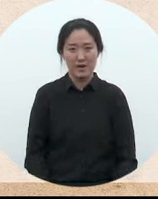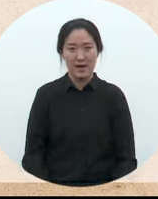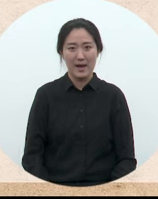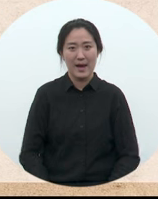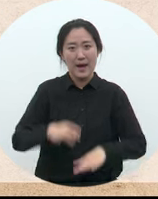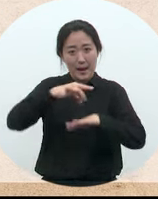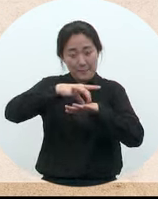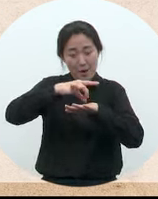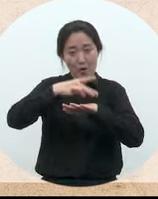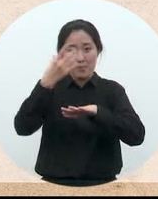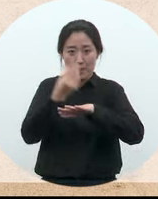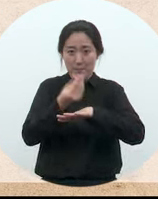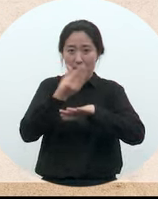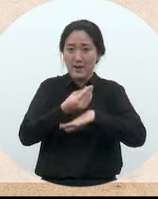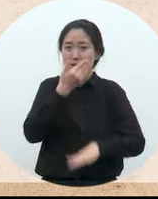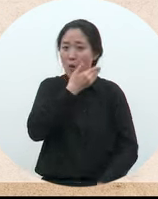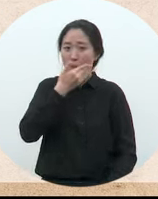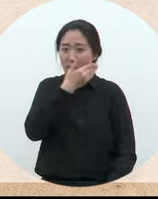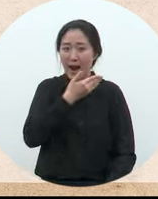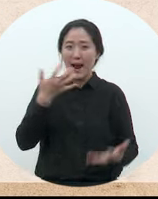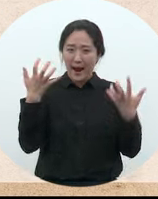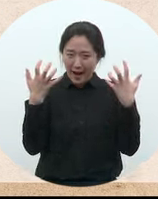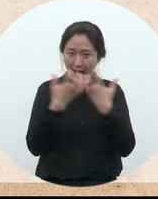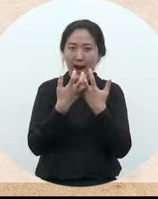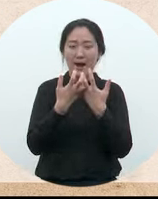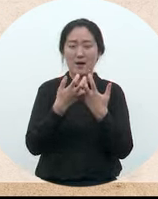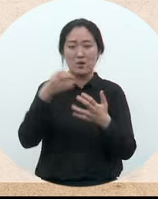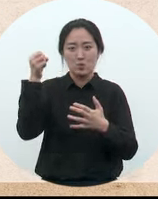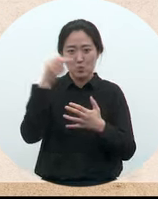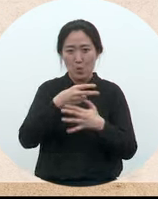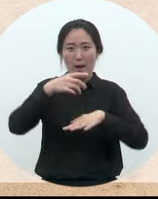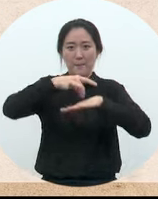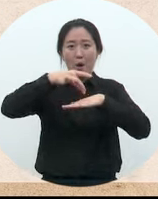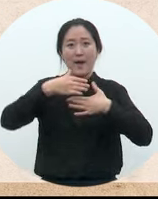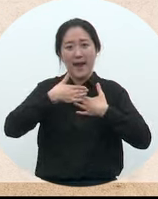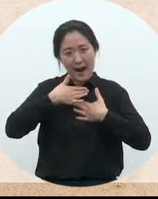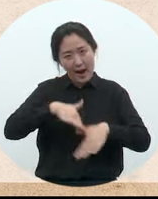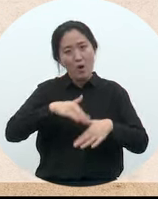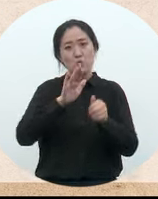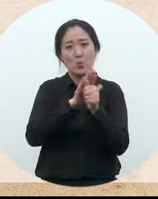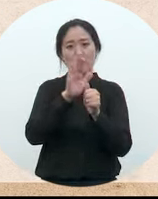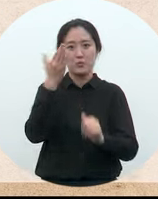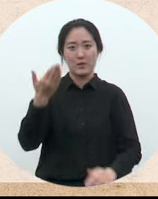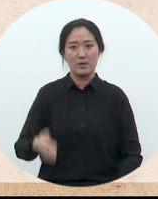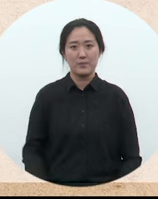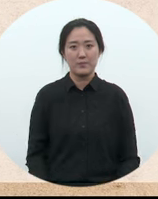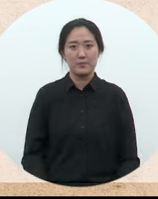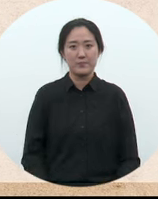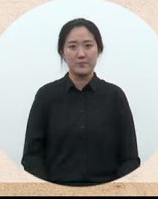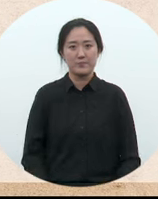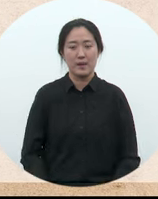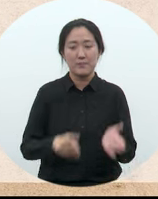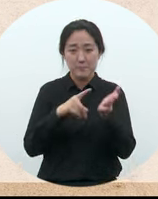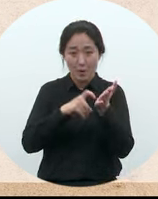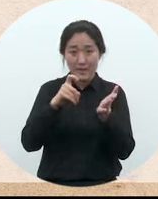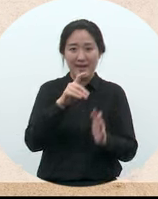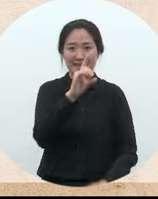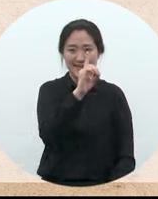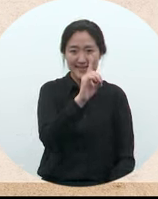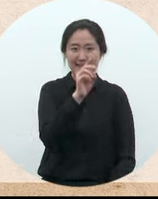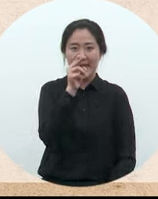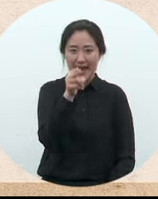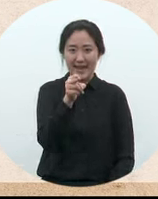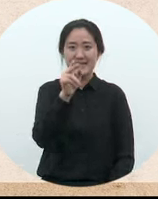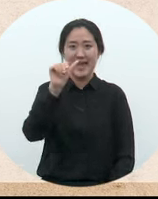합니다. 당연히 칼슘이 많기 때문에 성장 발육에 도움이 많이 되고요. 골다공증에도 도움이 됩니다.